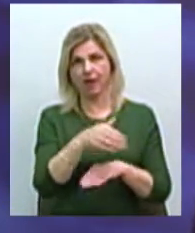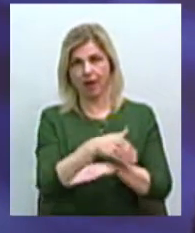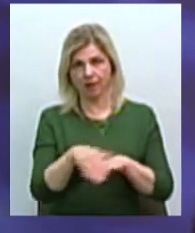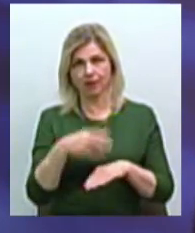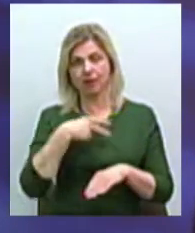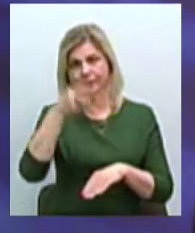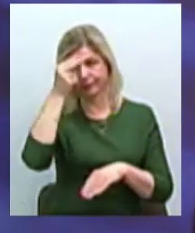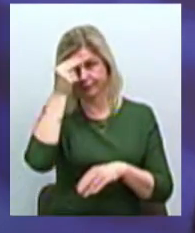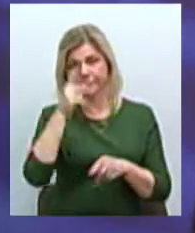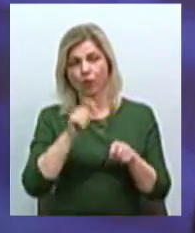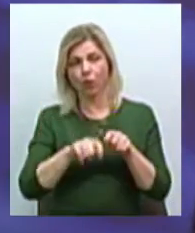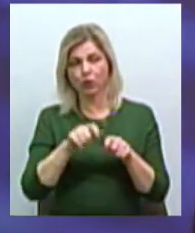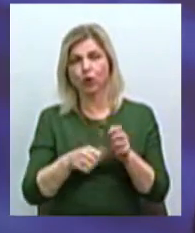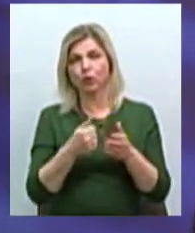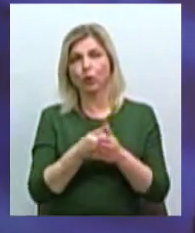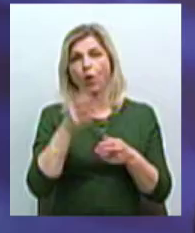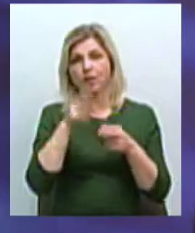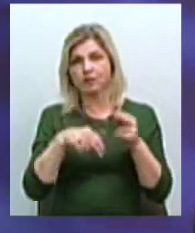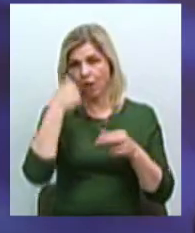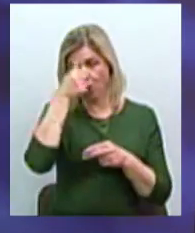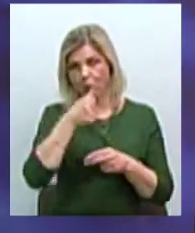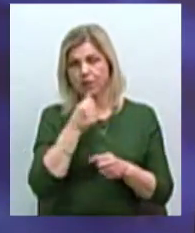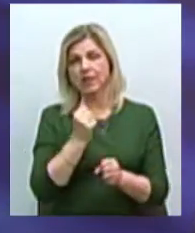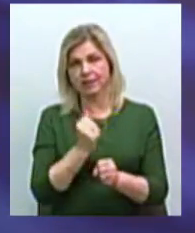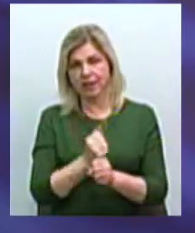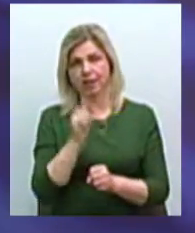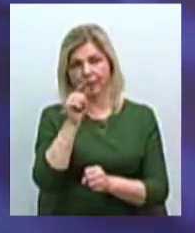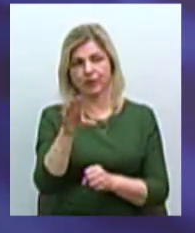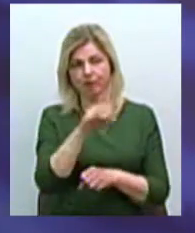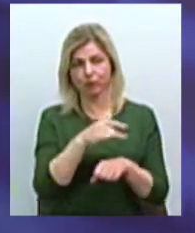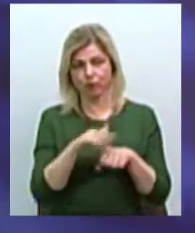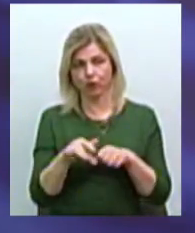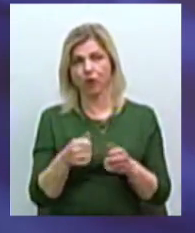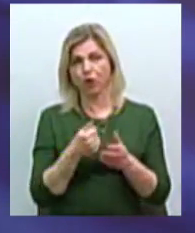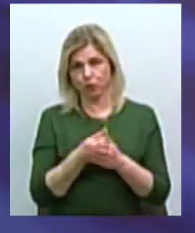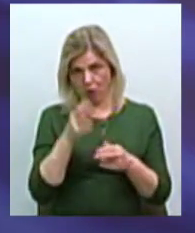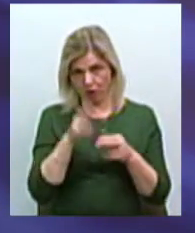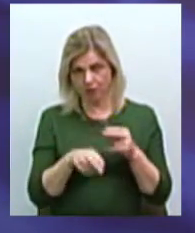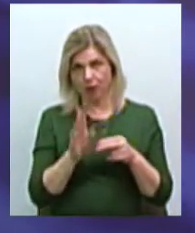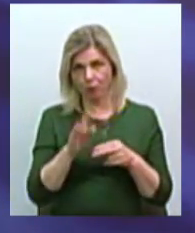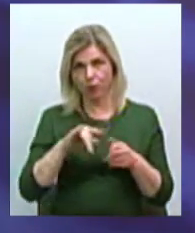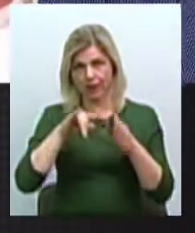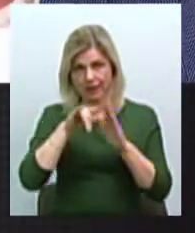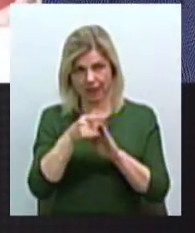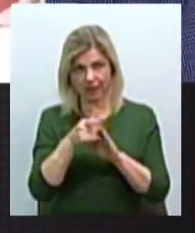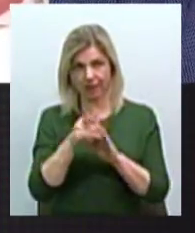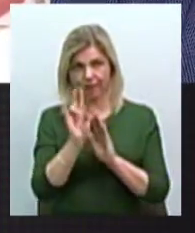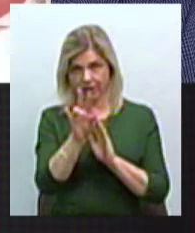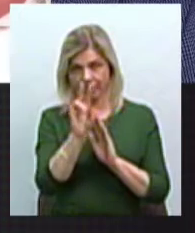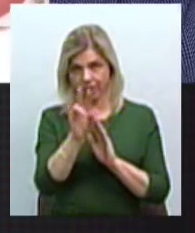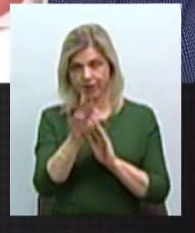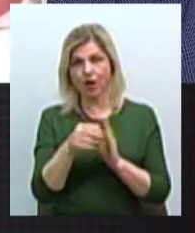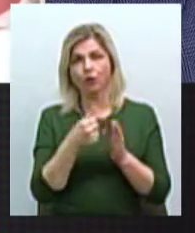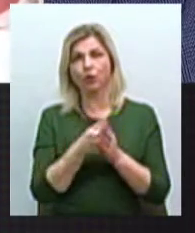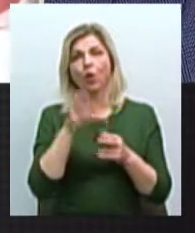на контроль, и до конца года мы сделаем там полностью все работы. То есть до конца года будут дырки в проемах? Нет, до